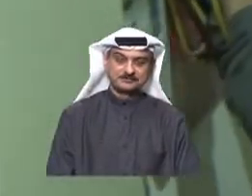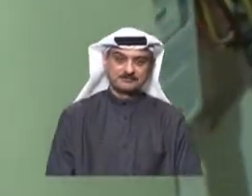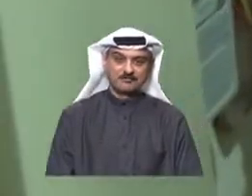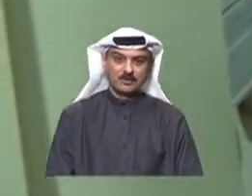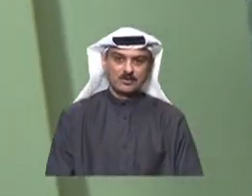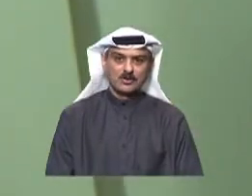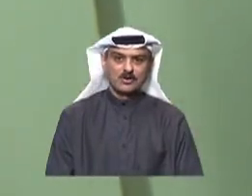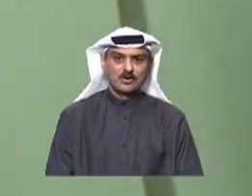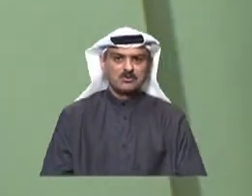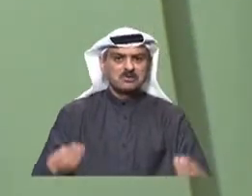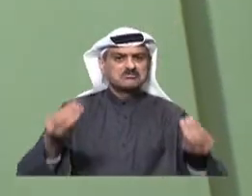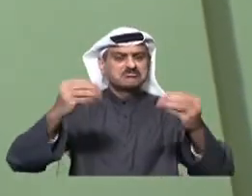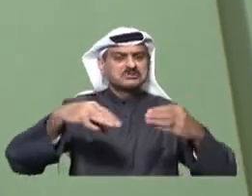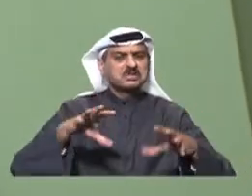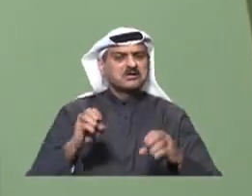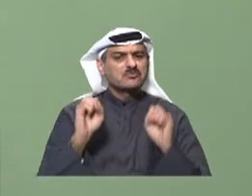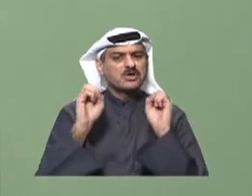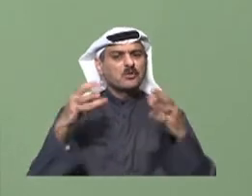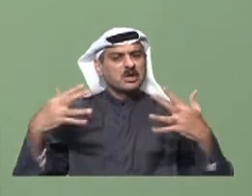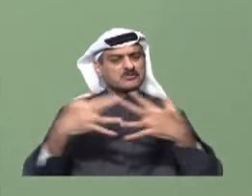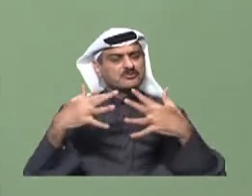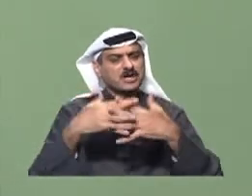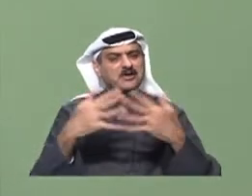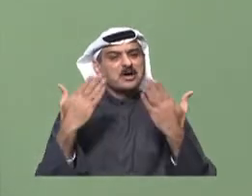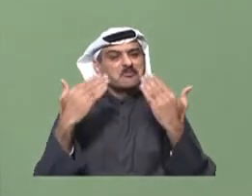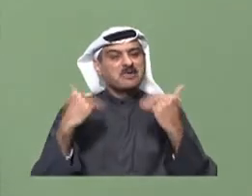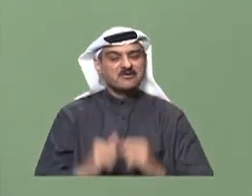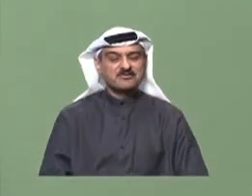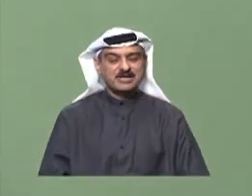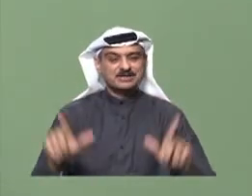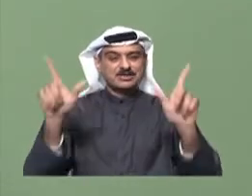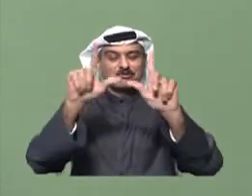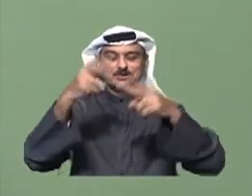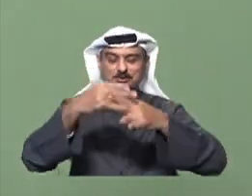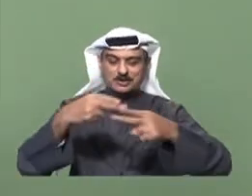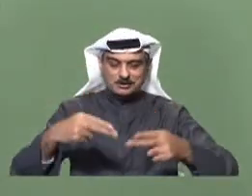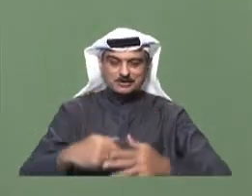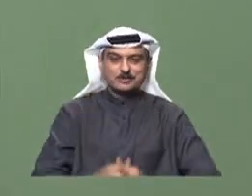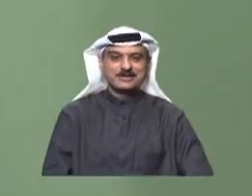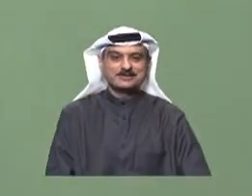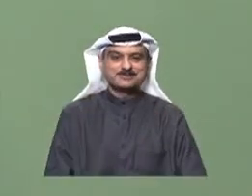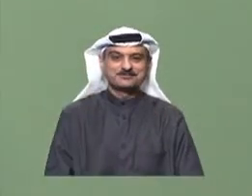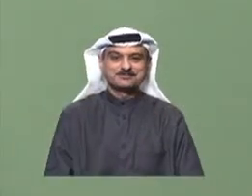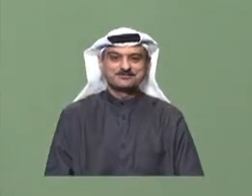وتفادي الزحام. نجيب القحطاني لتلفزيون دولة الكويت.